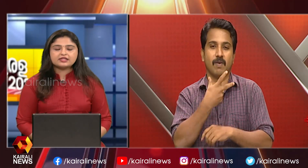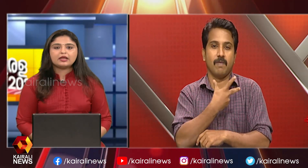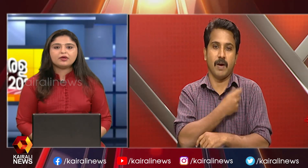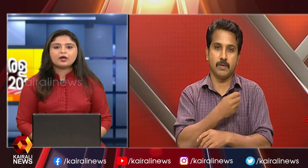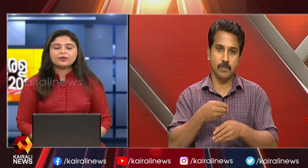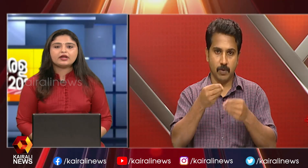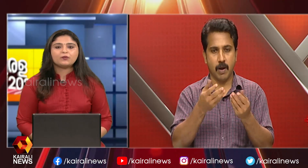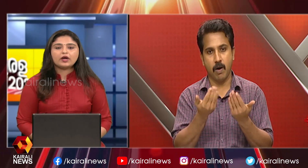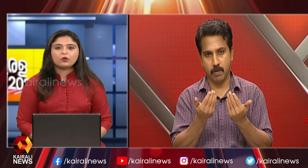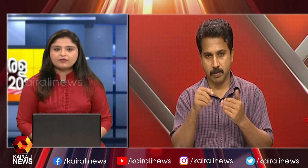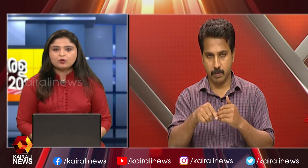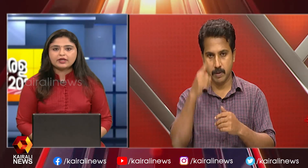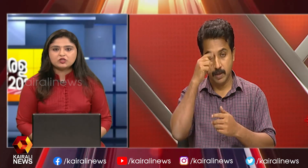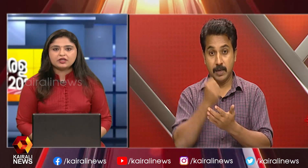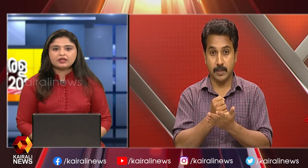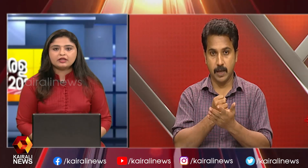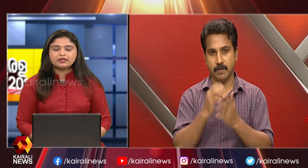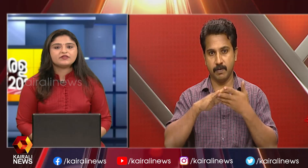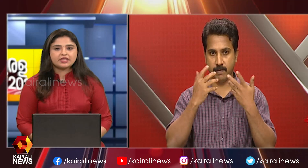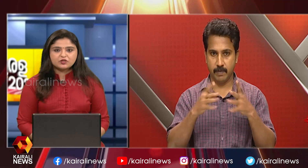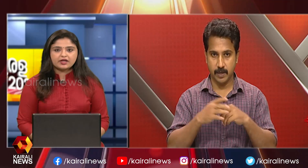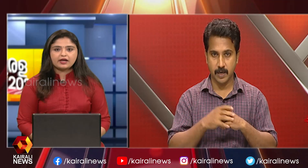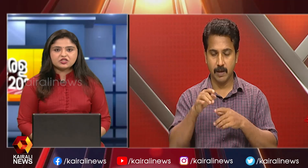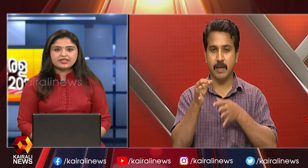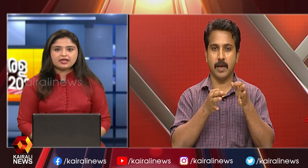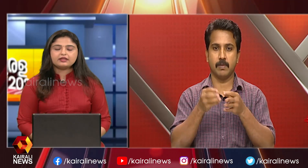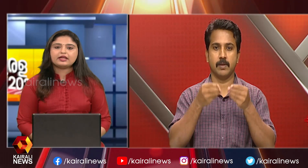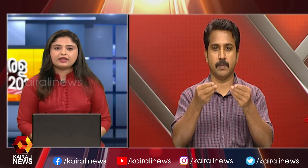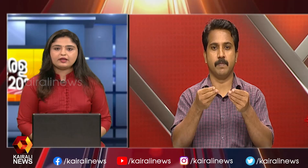തന്നെ വാക്സിൻ ലഭ്യമാകുമെന്നാണ് ഇപ്പോൾ ആരോഗ്യവകുപ്പ് അറിയിച്ചിരിക്കുന്നത്. ഇതിന്റെ വിശദാംശങ്ങളാണ് ഷീജ നൽകിയത്.